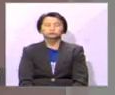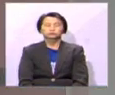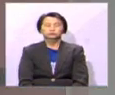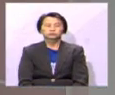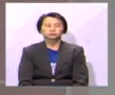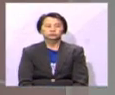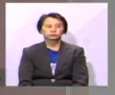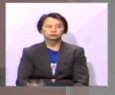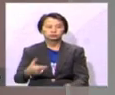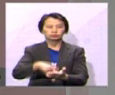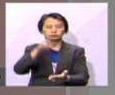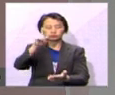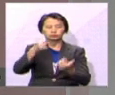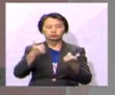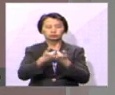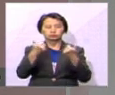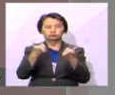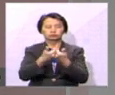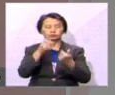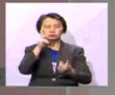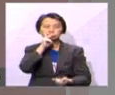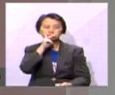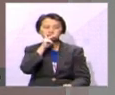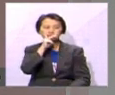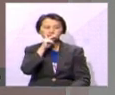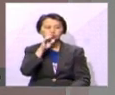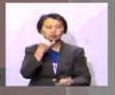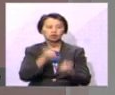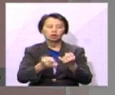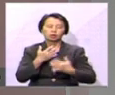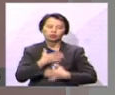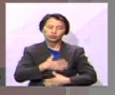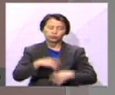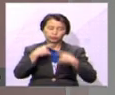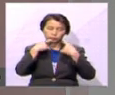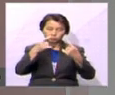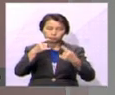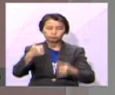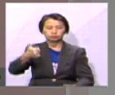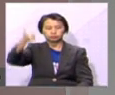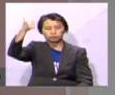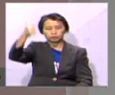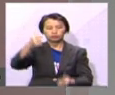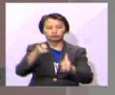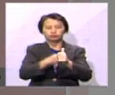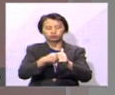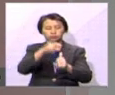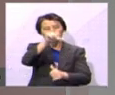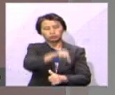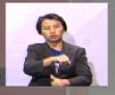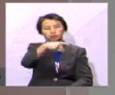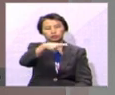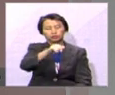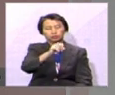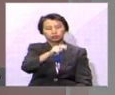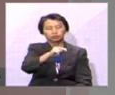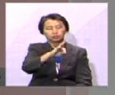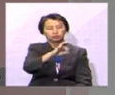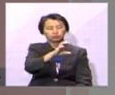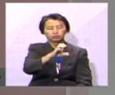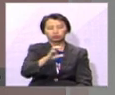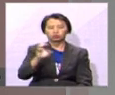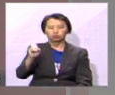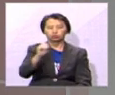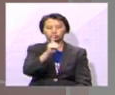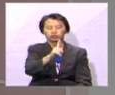Sementara dalam satu lagi perlawanan, skuad Kedah Lang Merah akhirnya lega berjaya mencatat kemenangan pertama menewaskan PKNP FC